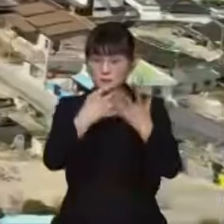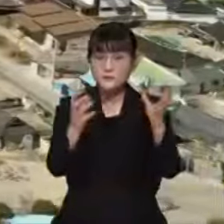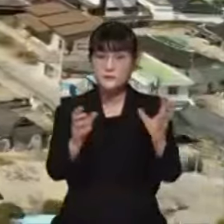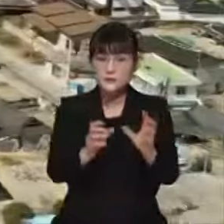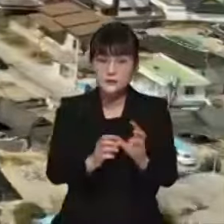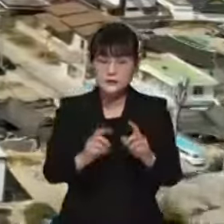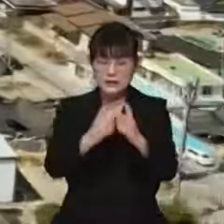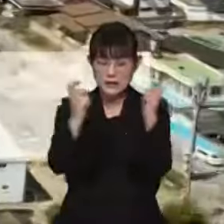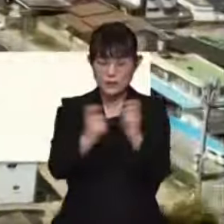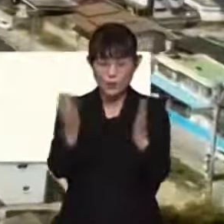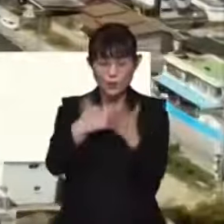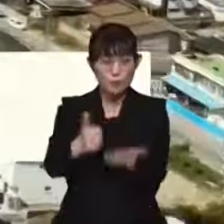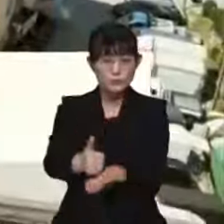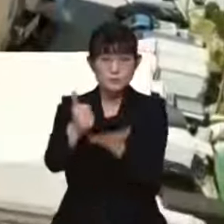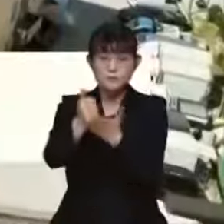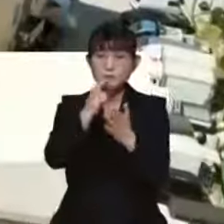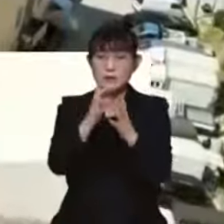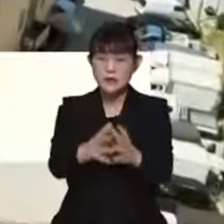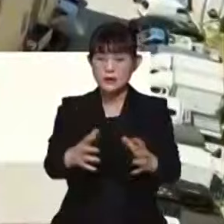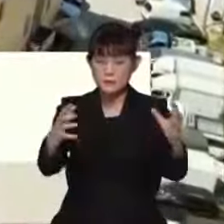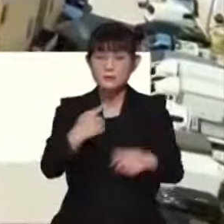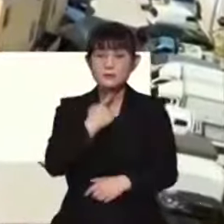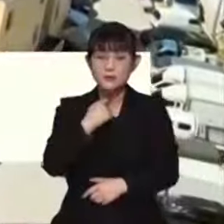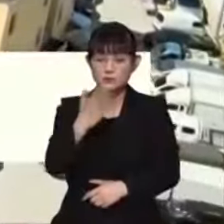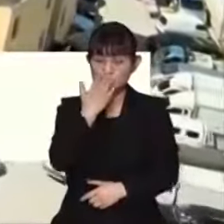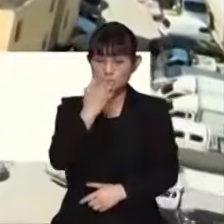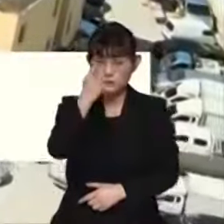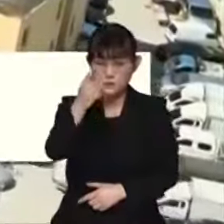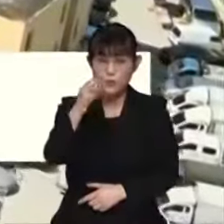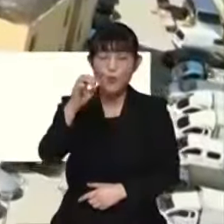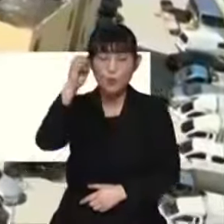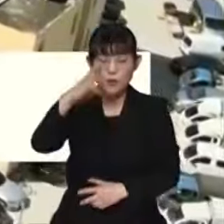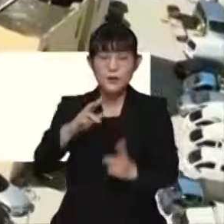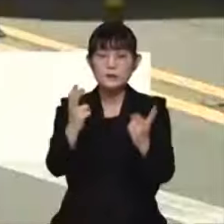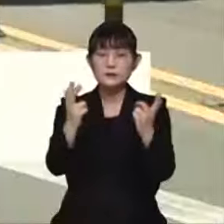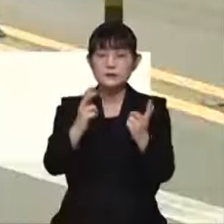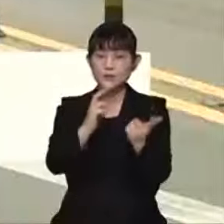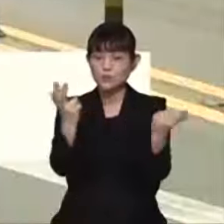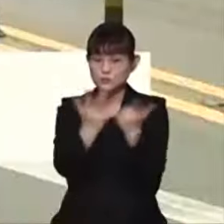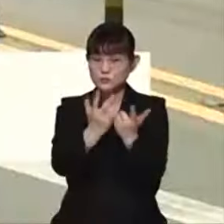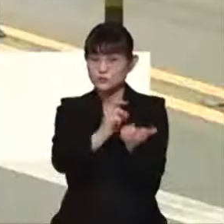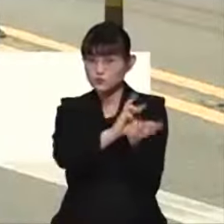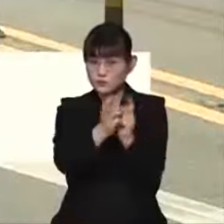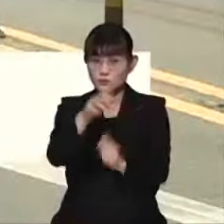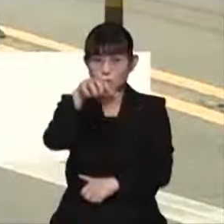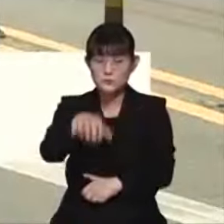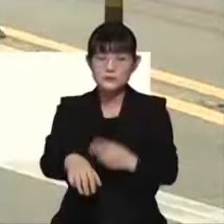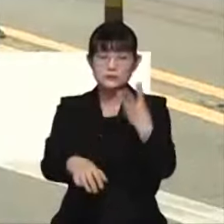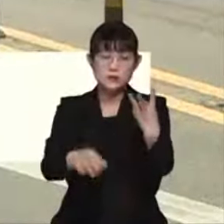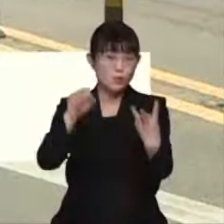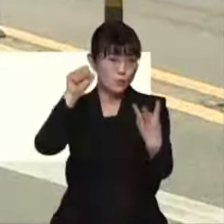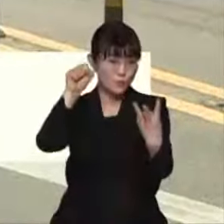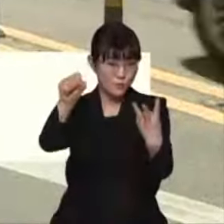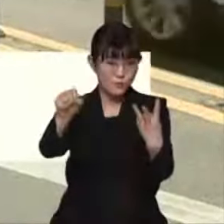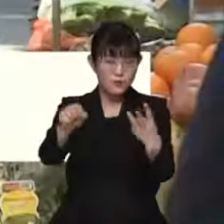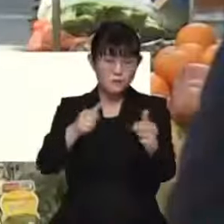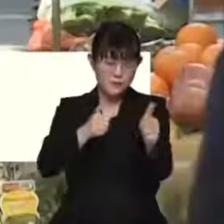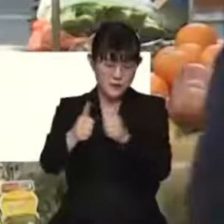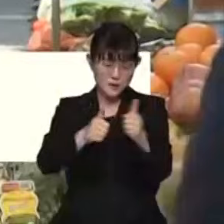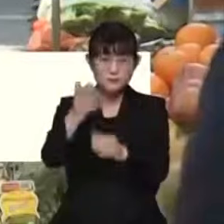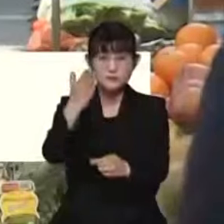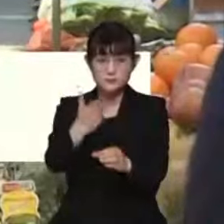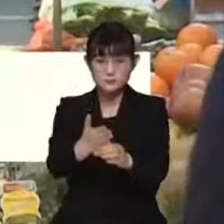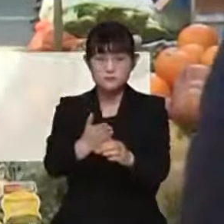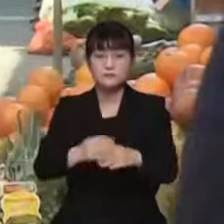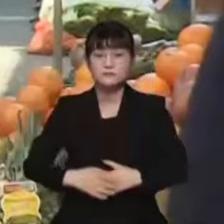더불어민주당의 사천 논란으로 전국적인 관심지로 부상한 순천 광양 곡성 구례을 선거구에는 3명의 후보가 나서 치열한 경쟁을